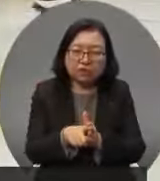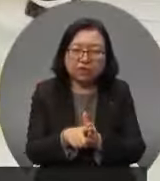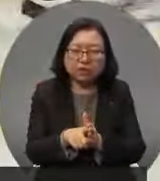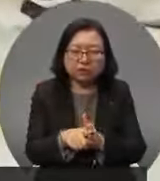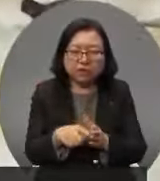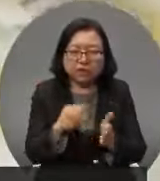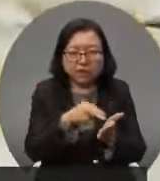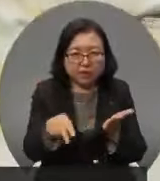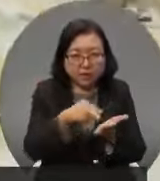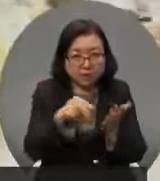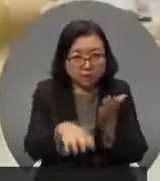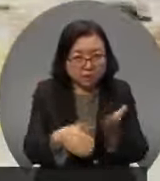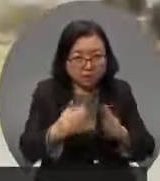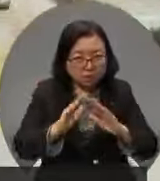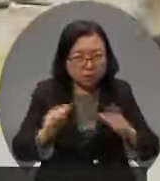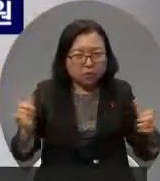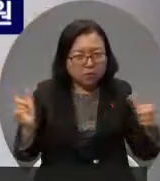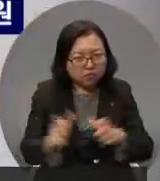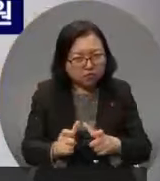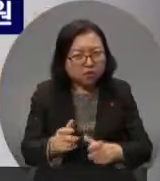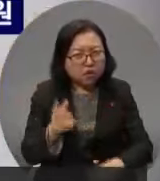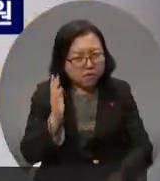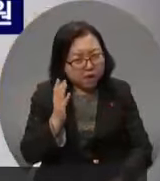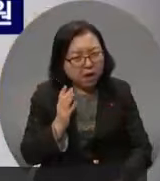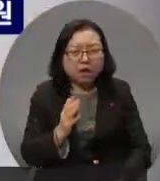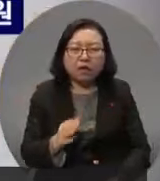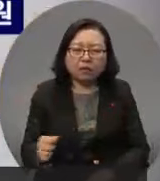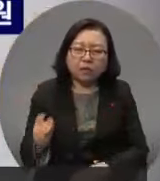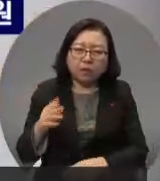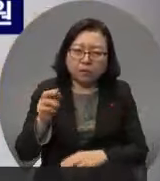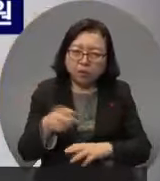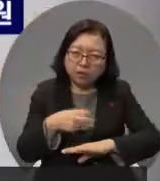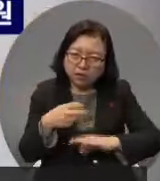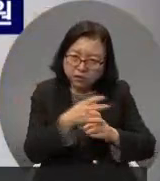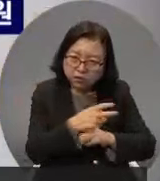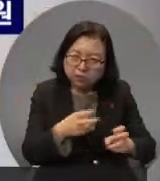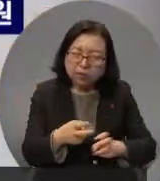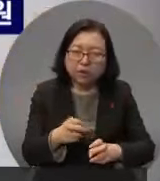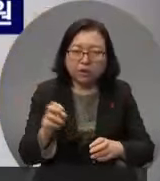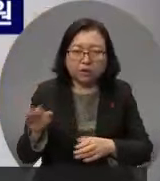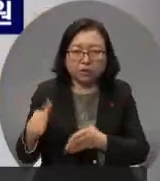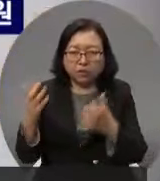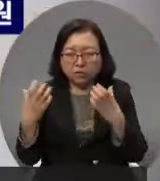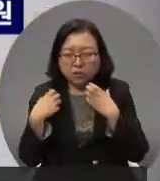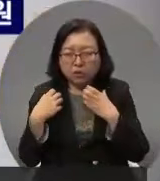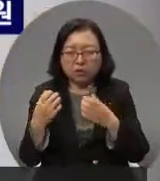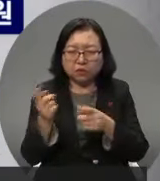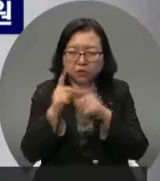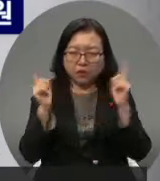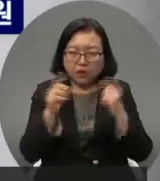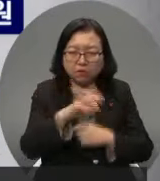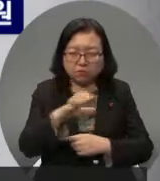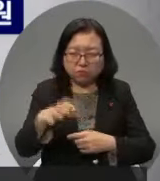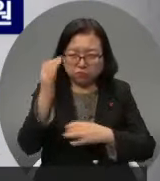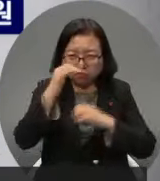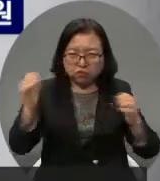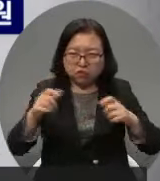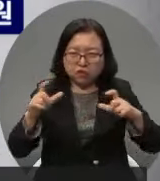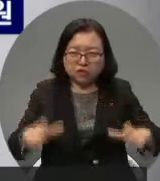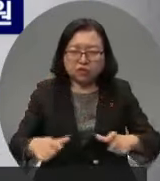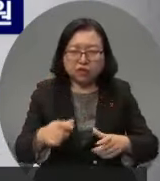가능성이 있습니다 버스 터미널과 도청 주요 대학 등 충북이 원하는 역회 수는 무려 여덟